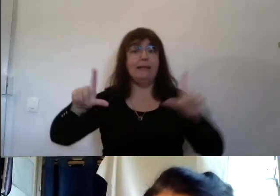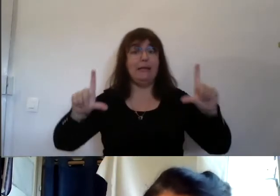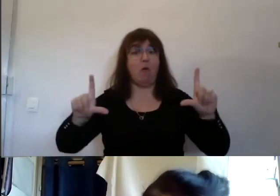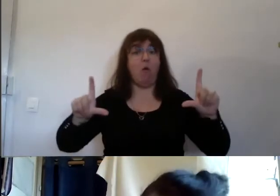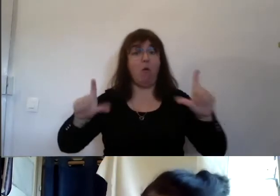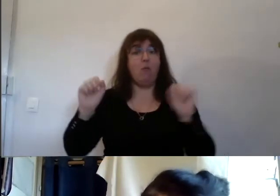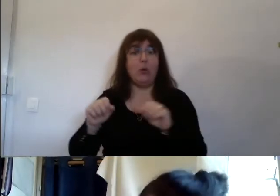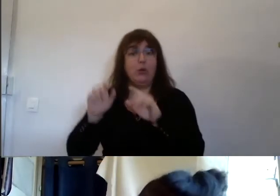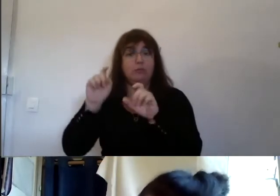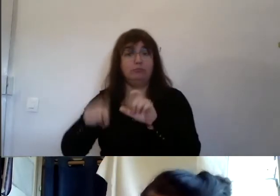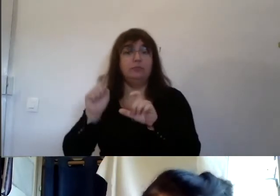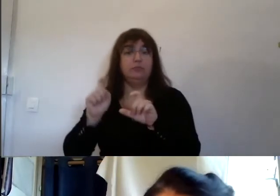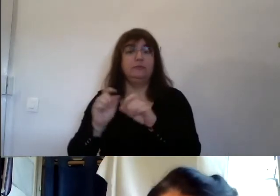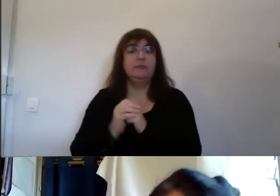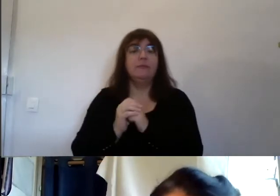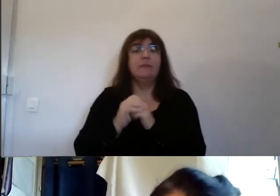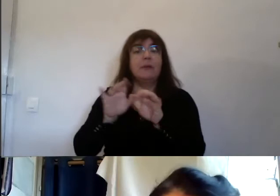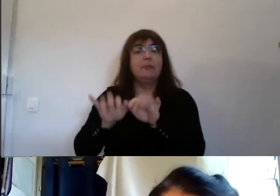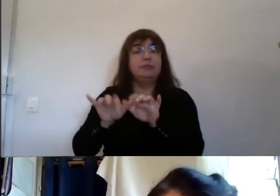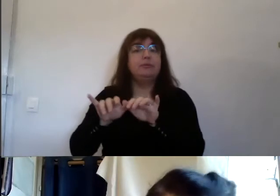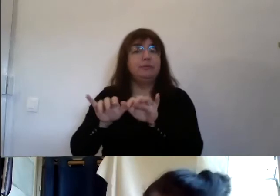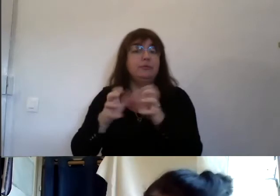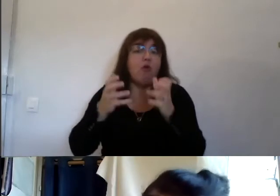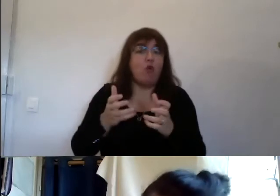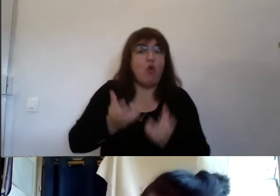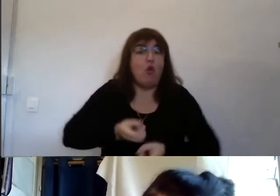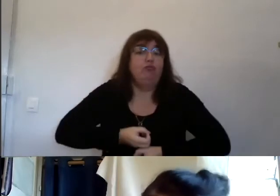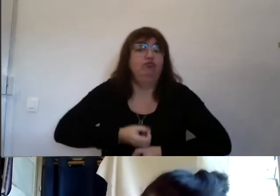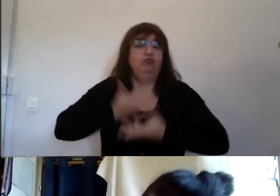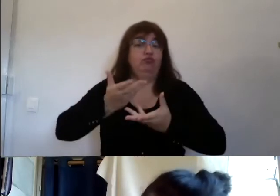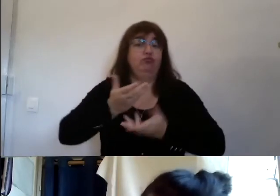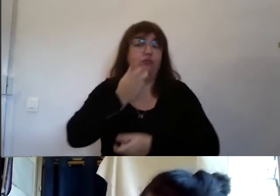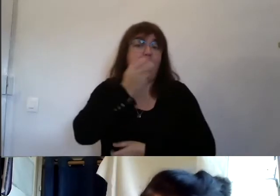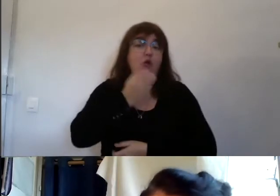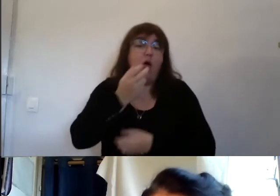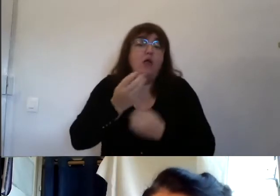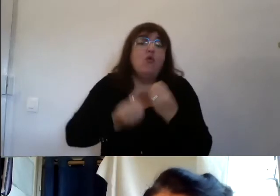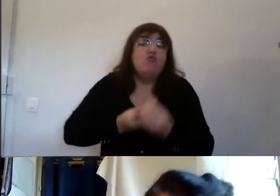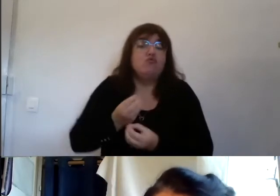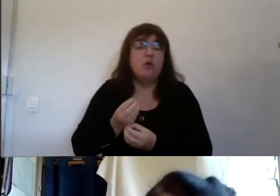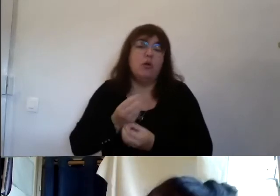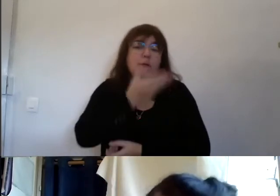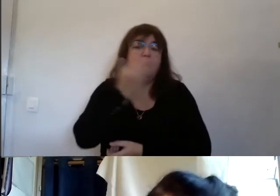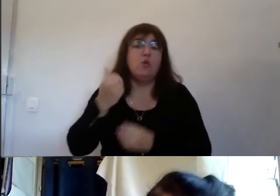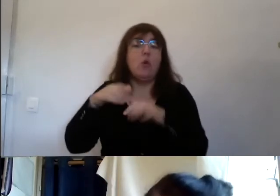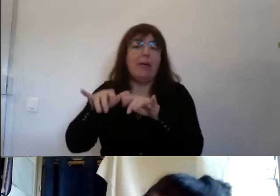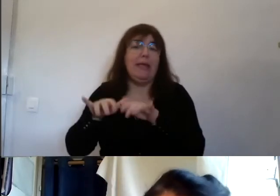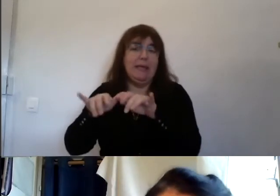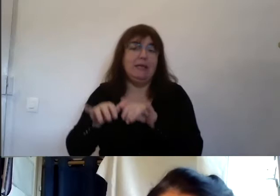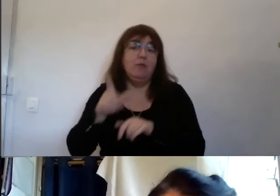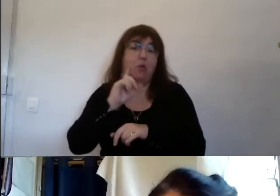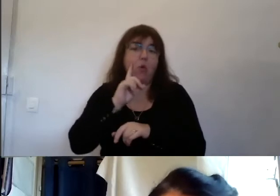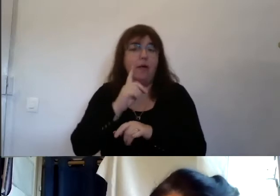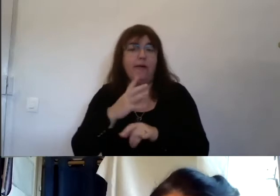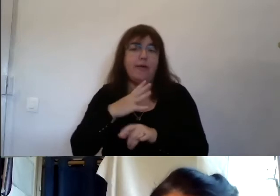il peut préciser dans ce même onglet qu'il aimerait prendre la parole directement à l'oral, ce qui est tout à fait envisageable, pour peu qu'on ne soit pas trop nombreux à le faire, parce